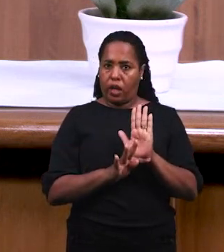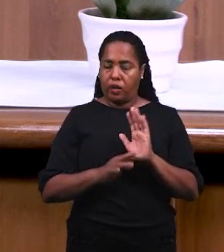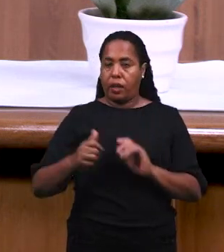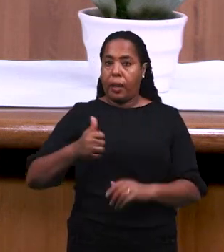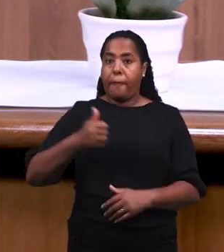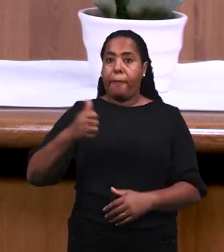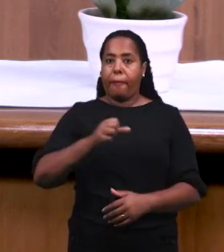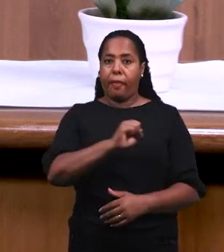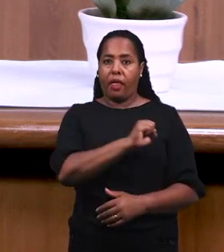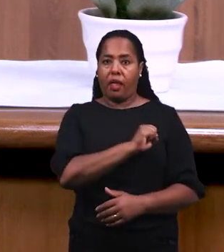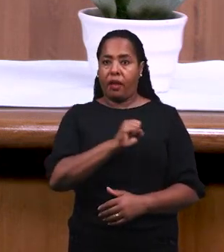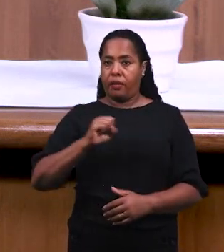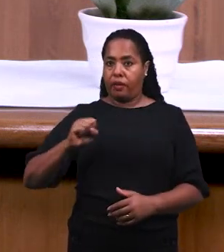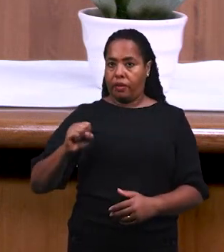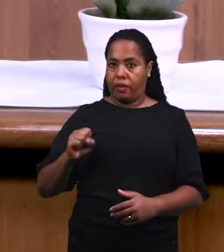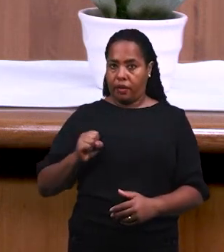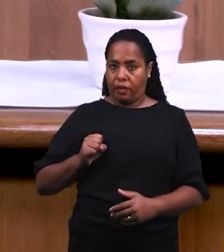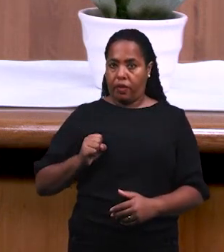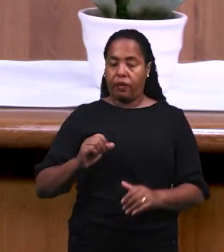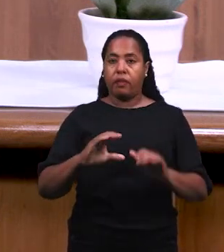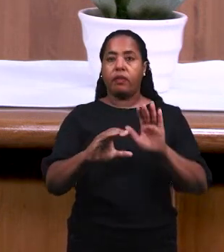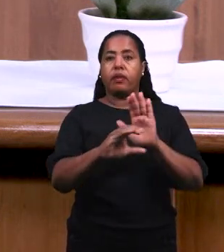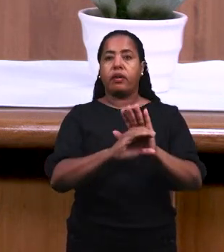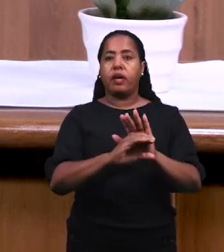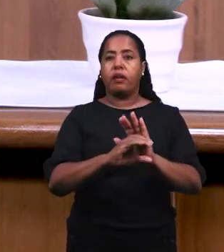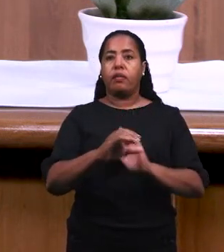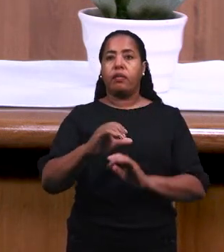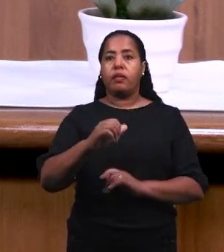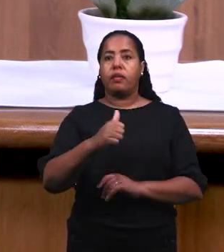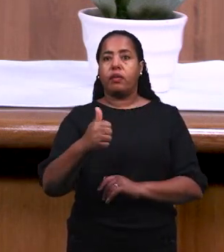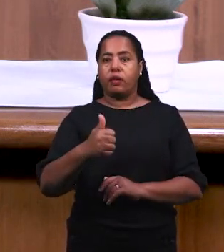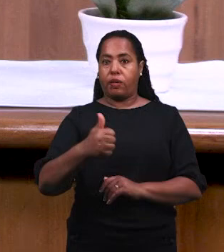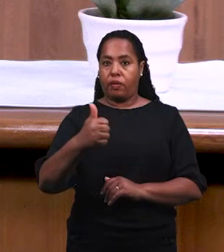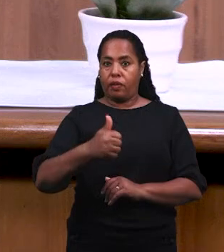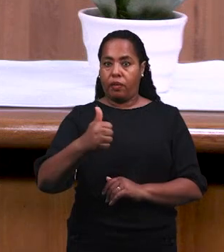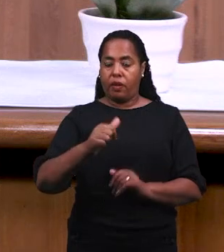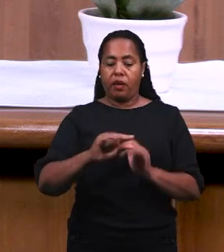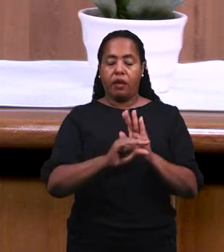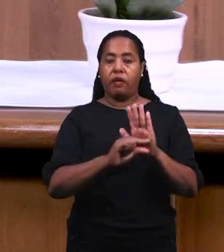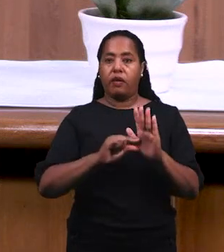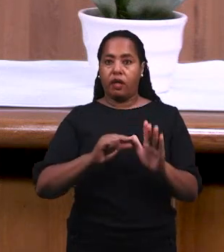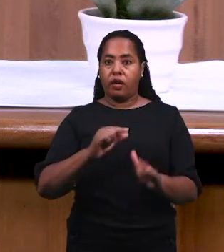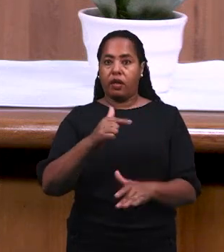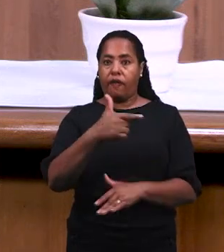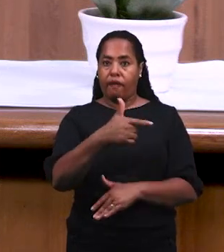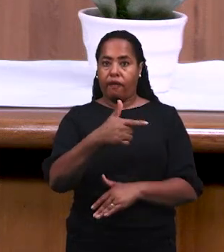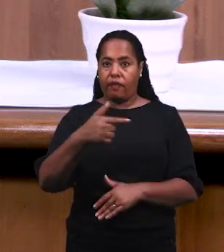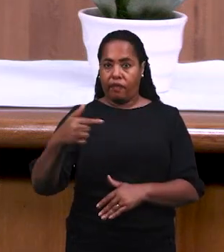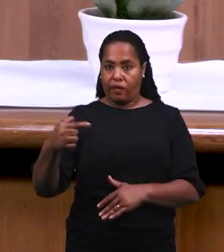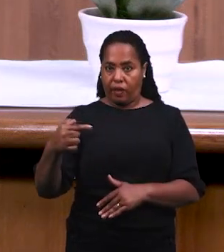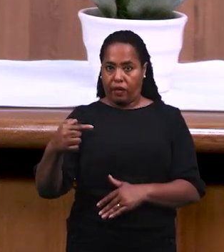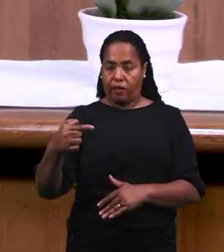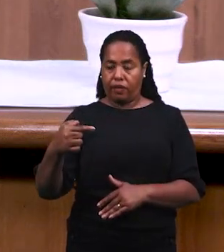Оно находится в первой книге Царств, в первой главе, в 27 стихе.